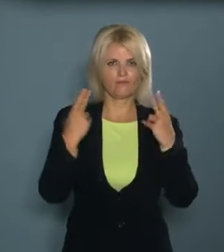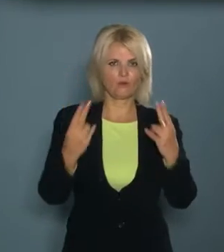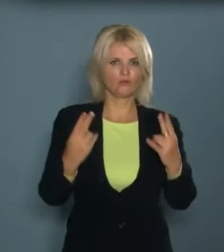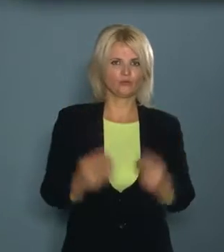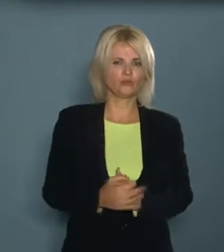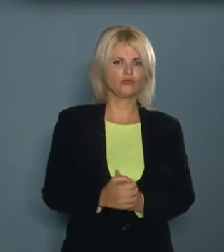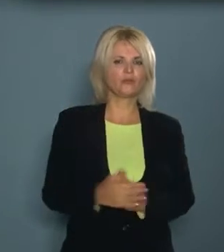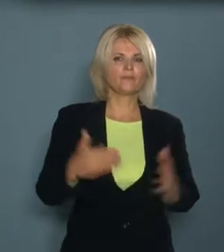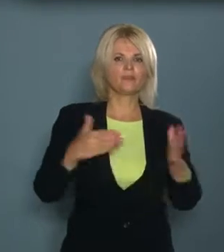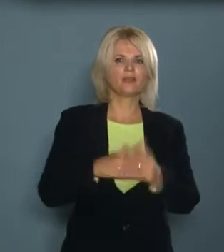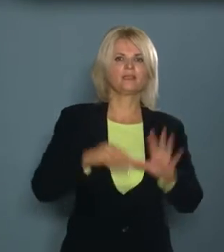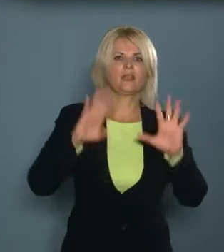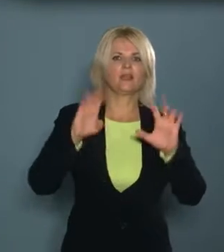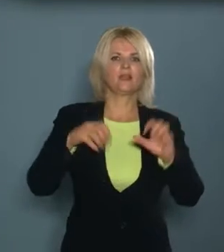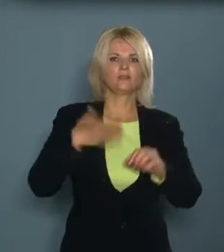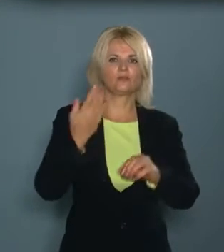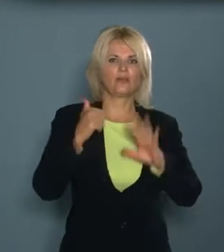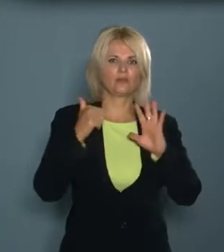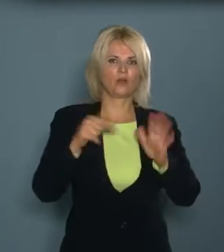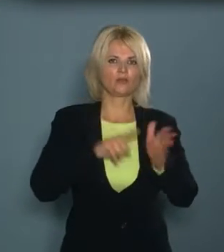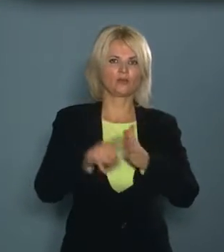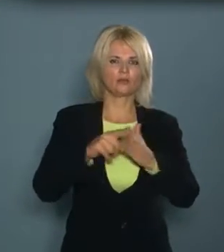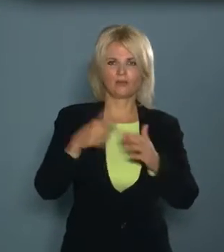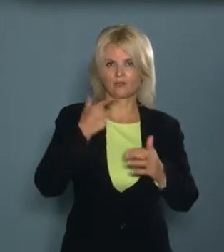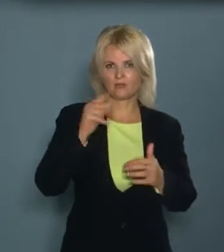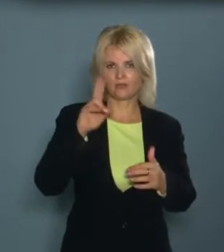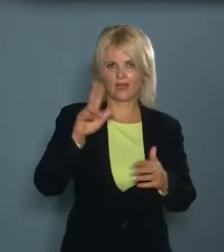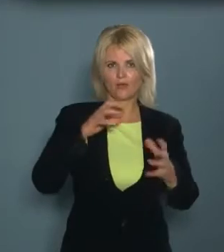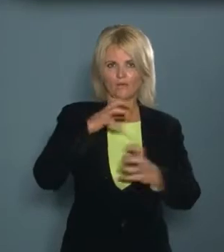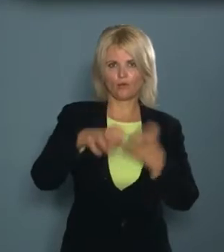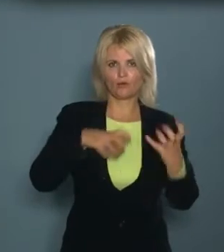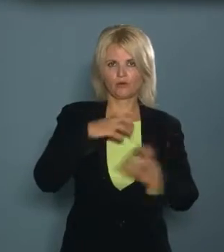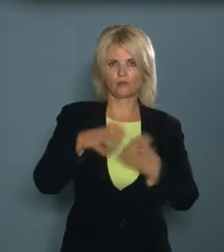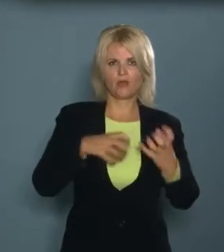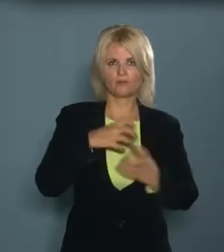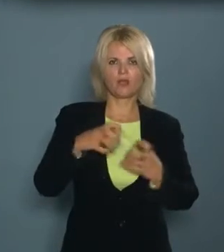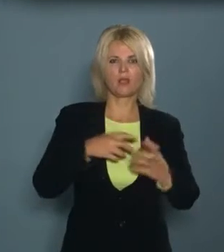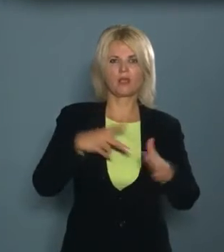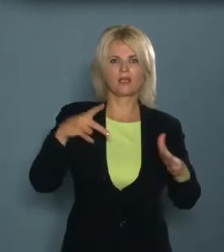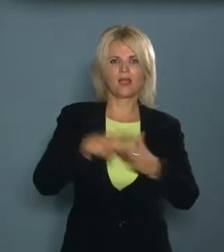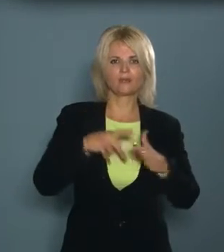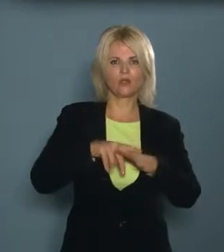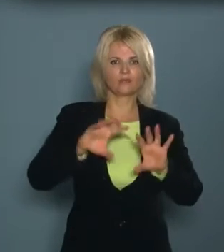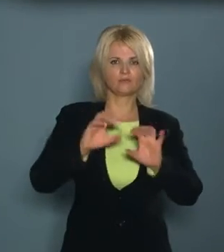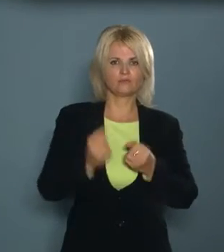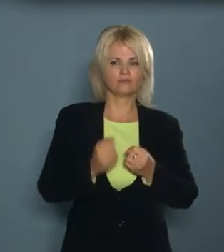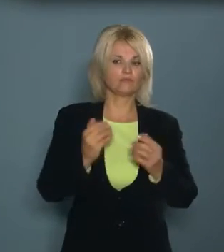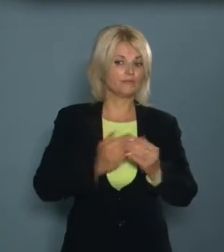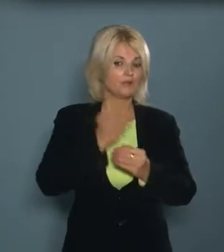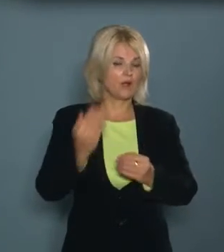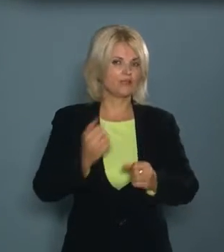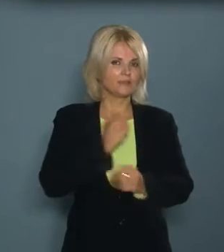legfontosabbat. 1956. október 23. forradalma olyan gátakat tört át, amelyek addig